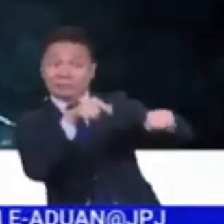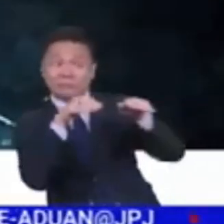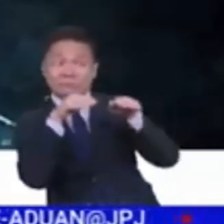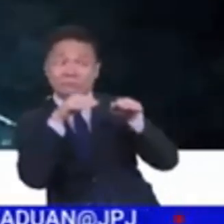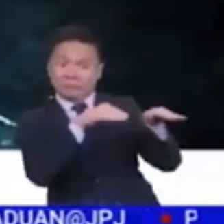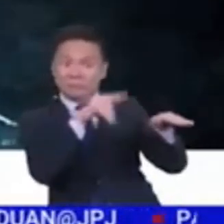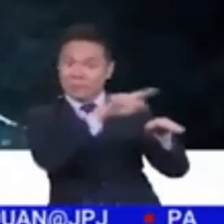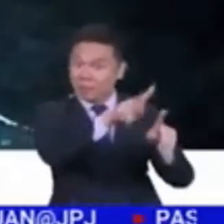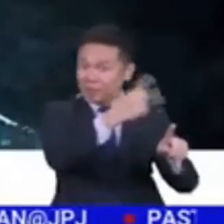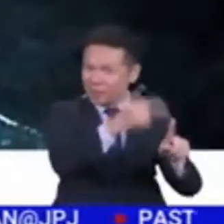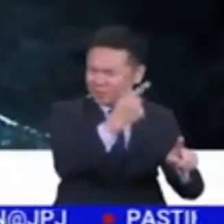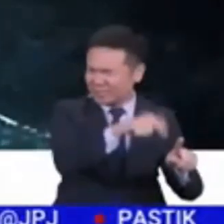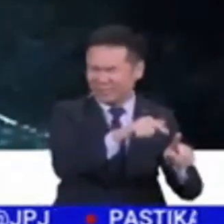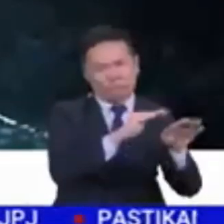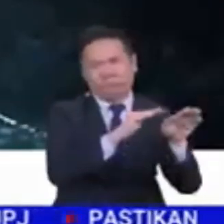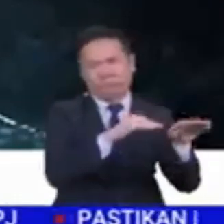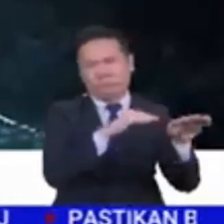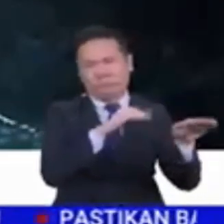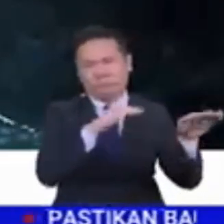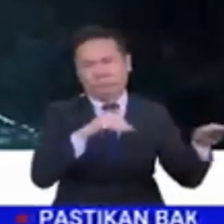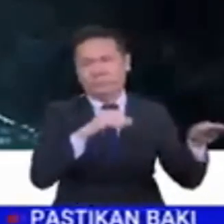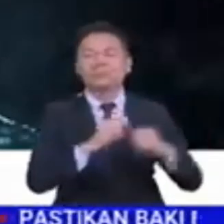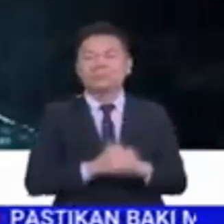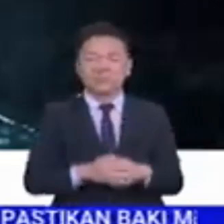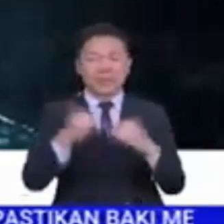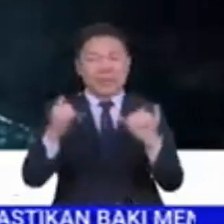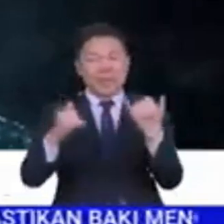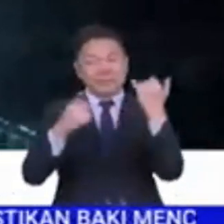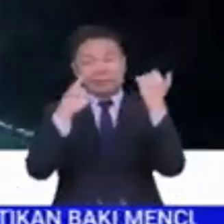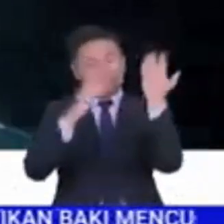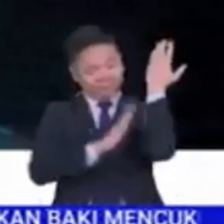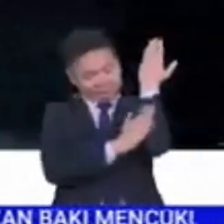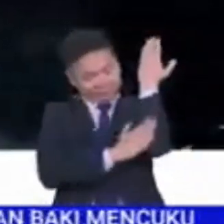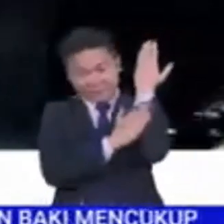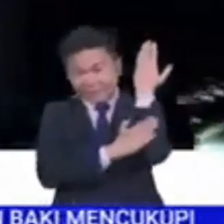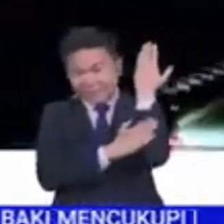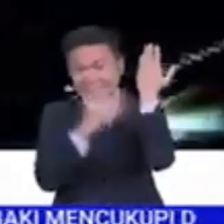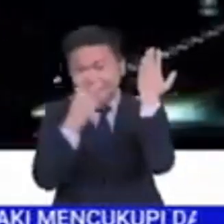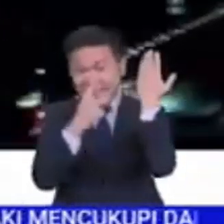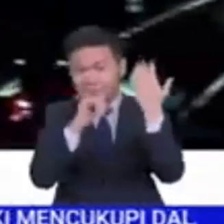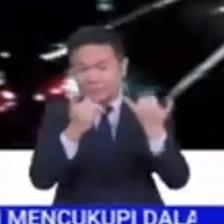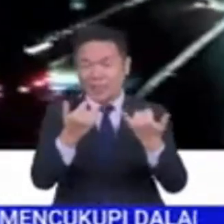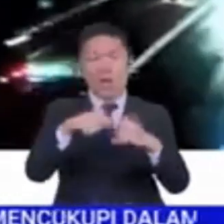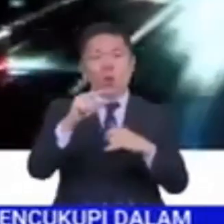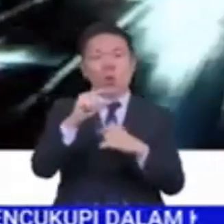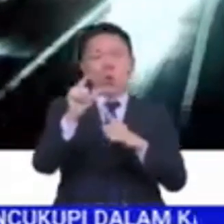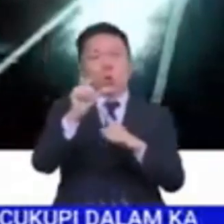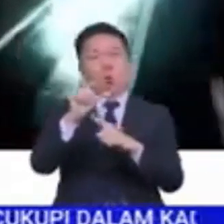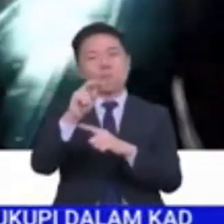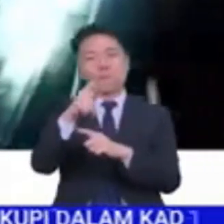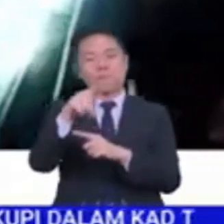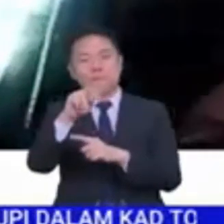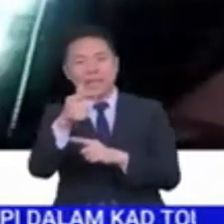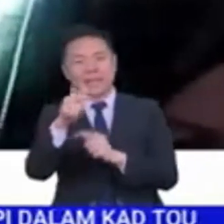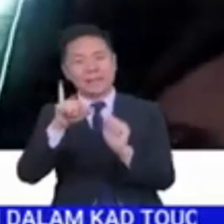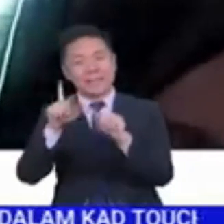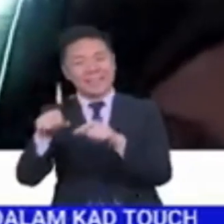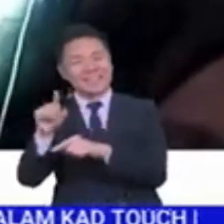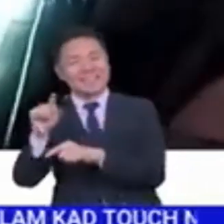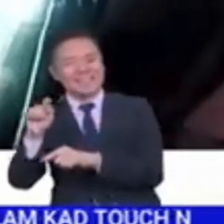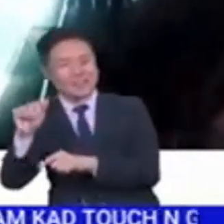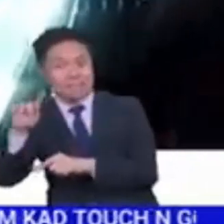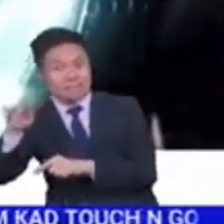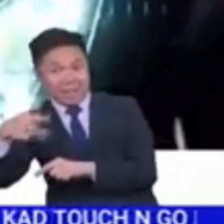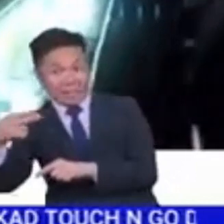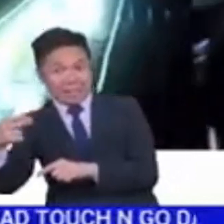Pulau. Maklumat trafik di wilayah tengah, perlahan 28 km dari Goping ke RNR Tapak arah selatan, di